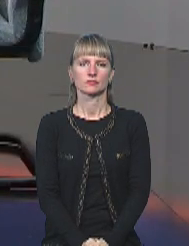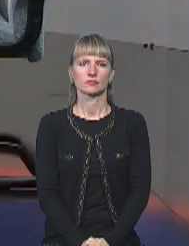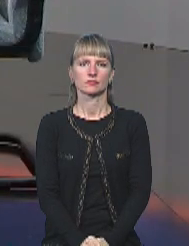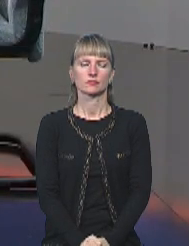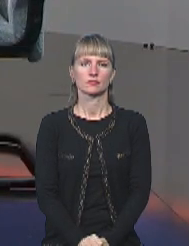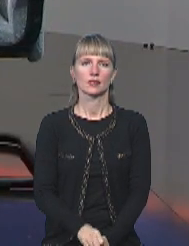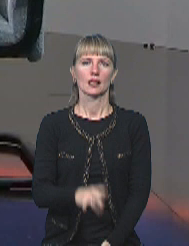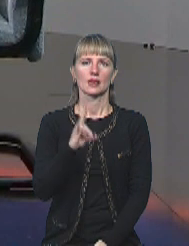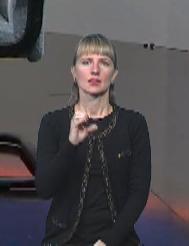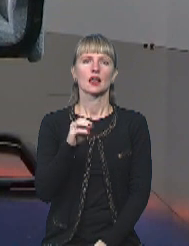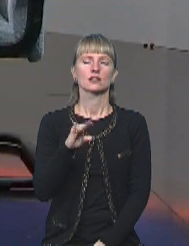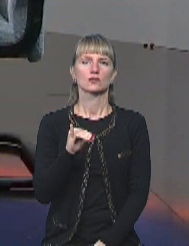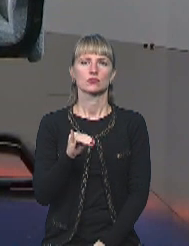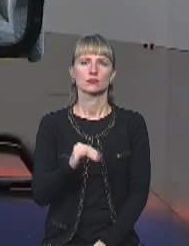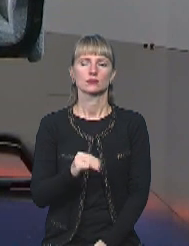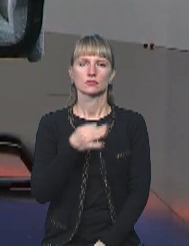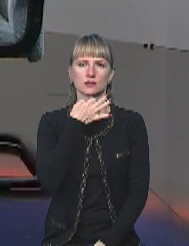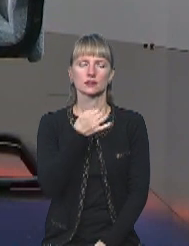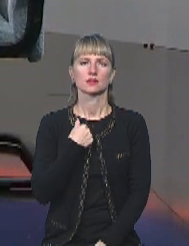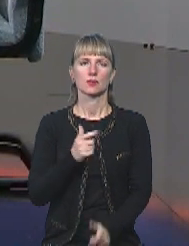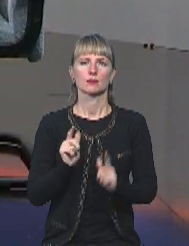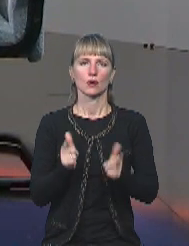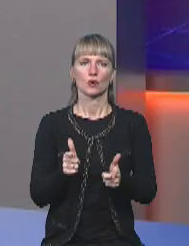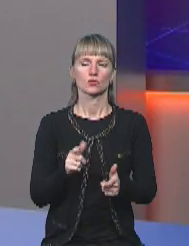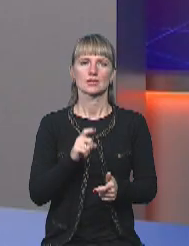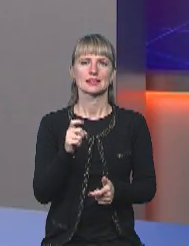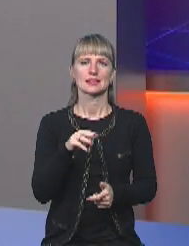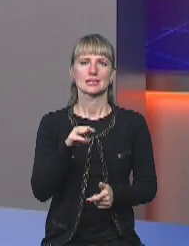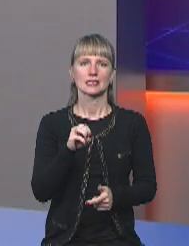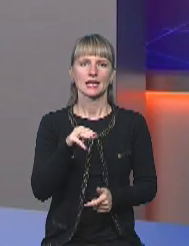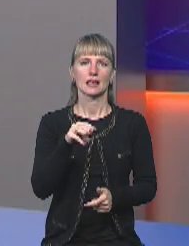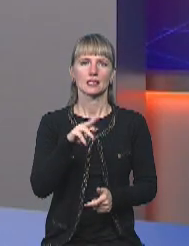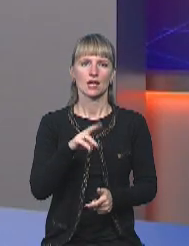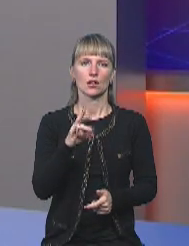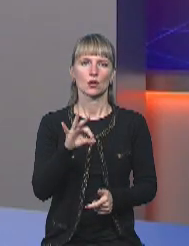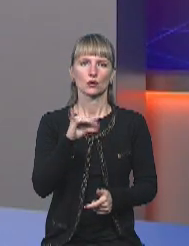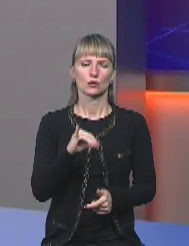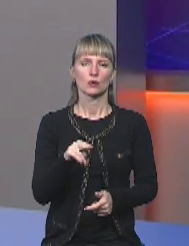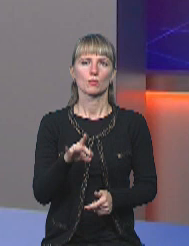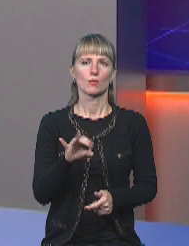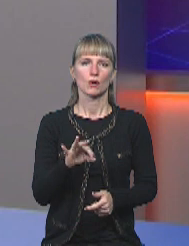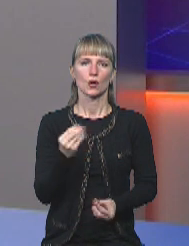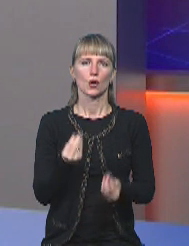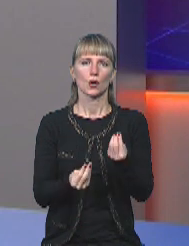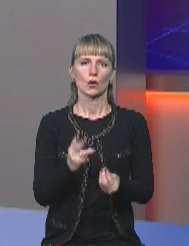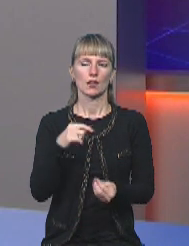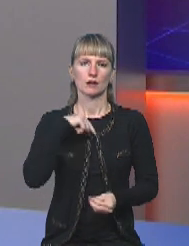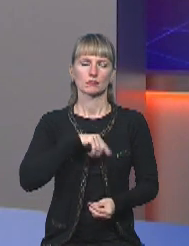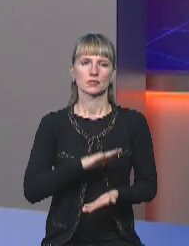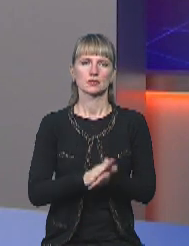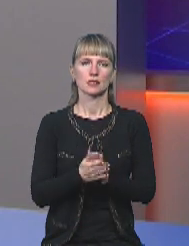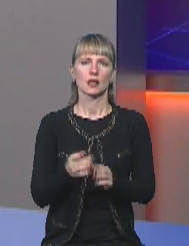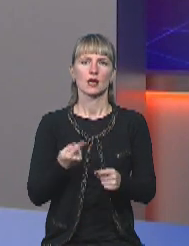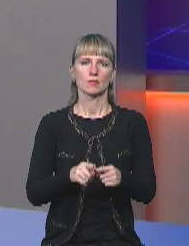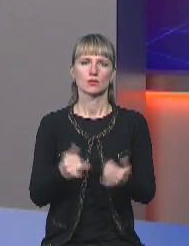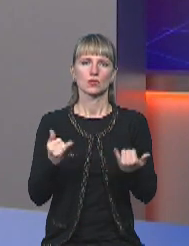Настю, ризик цей оціни. Я дуже погоджуюсь з пані Тетяною про гру на емоційному стані. Ми вже про